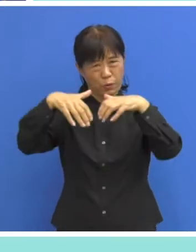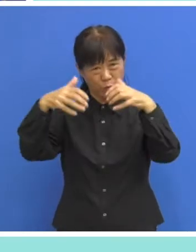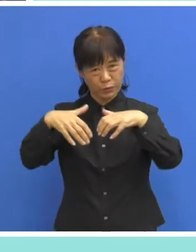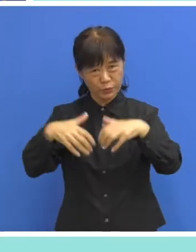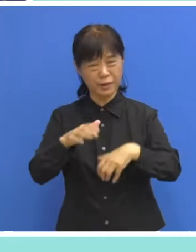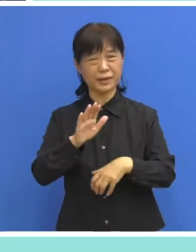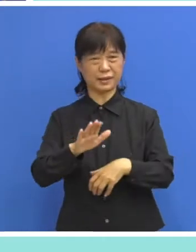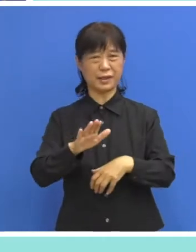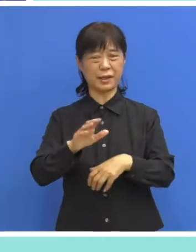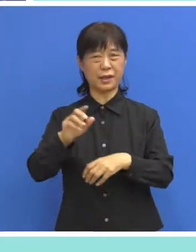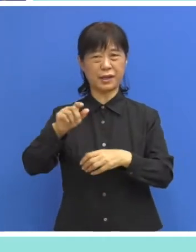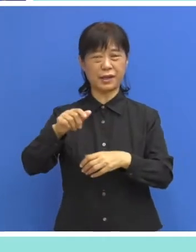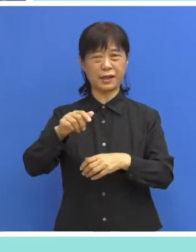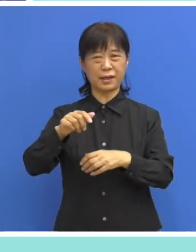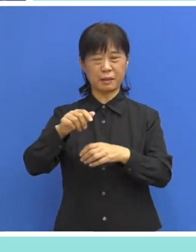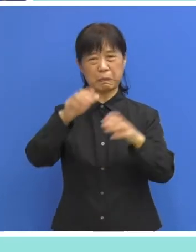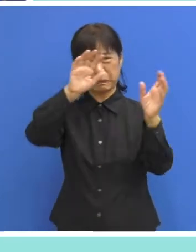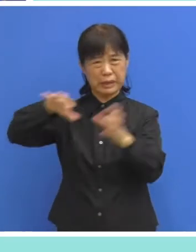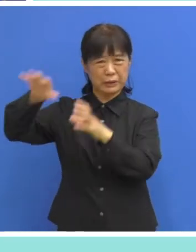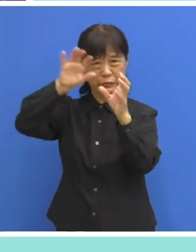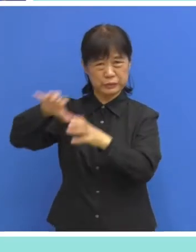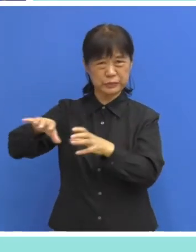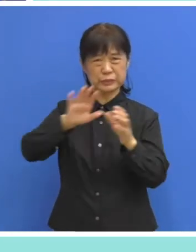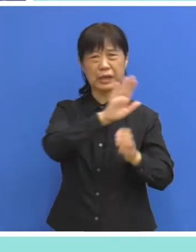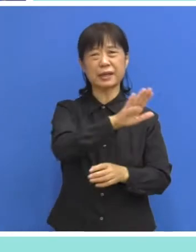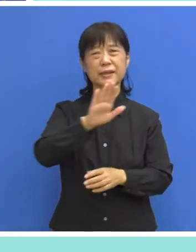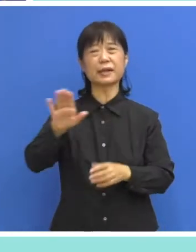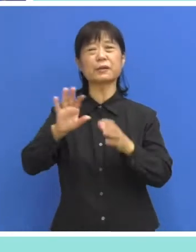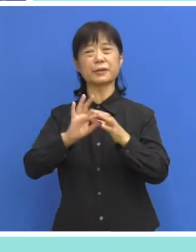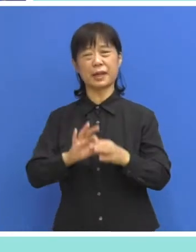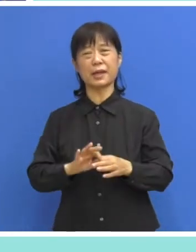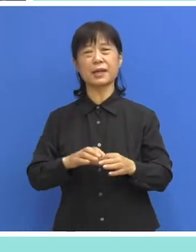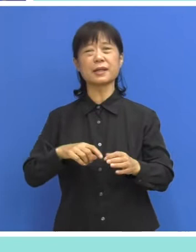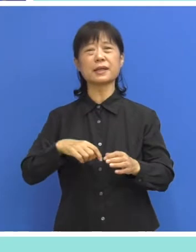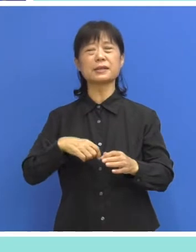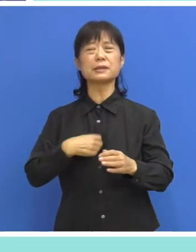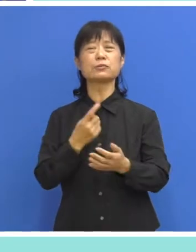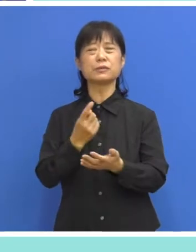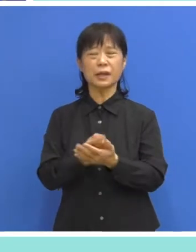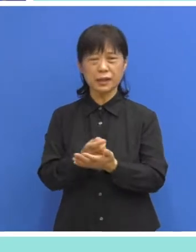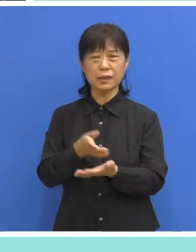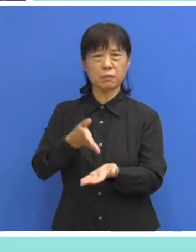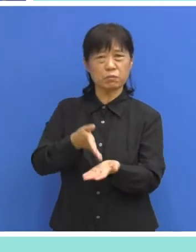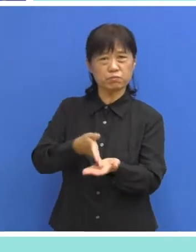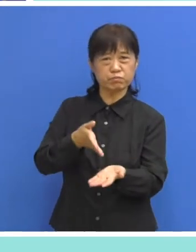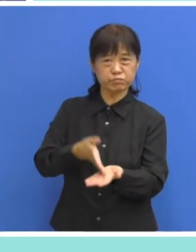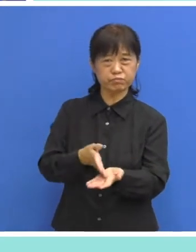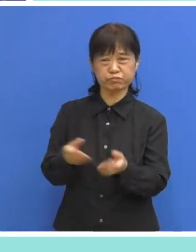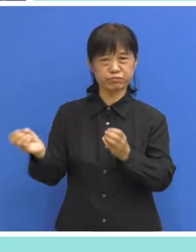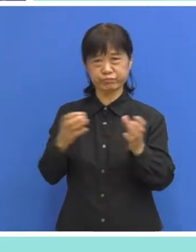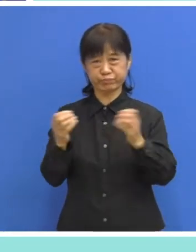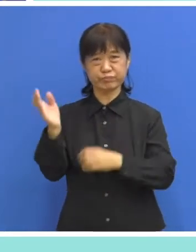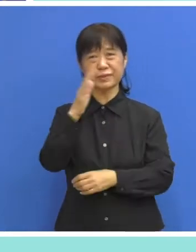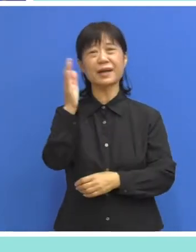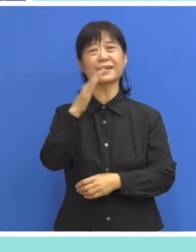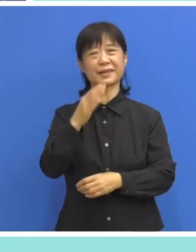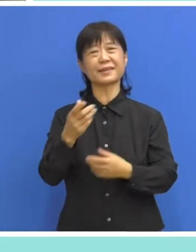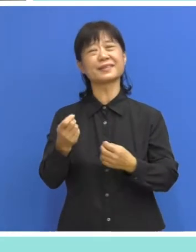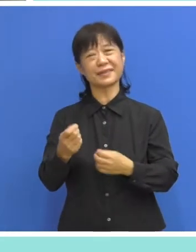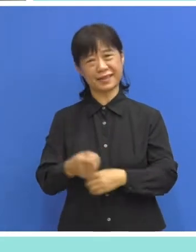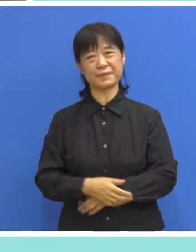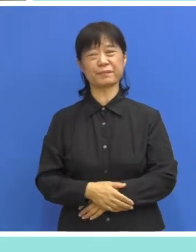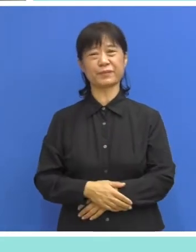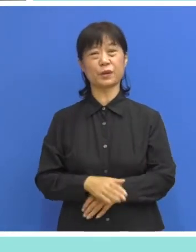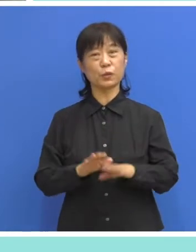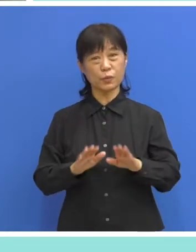豪雨災害、台風と続きましたので、一人でこのシティナビに出演させていただく時がちょっと続いていたんですけ